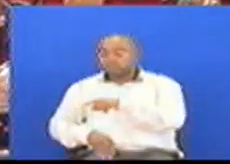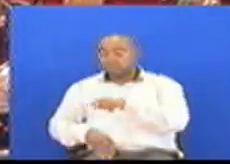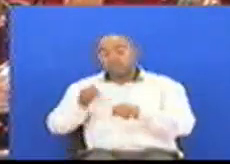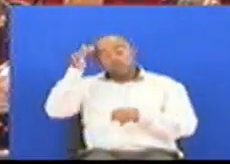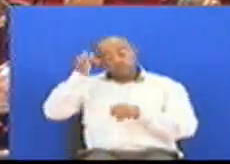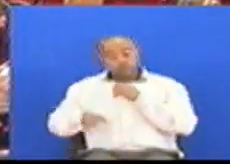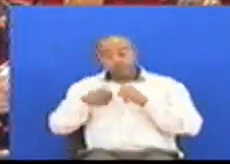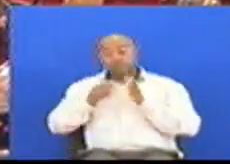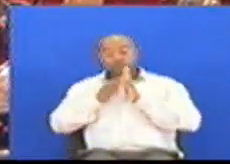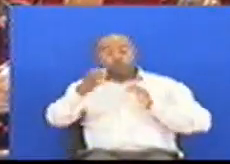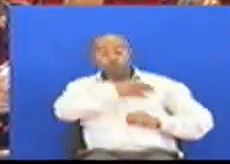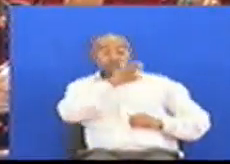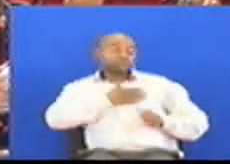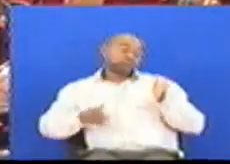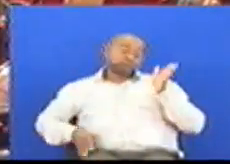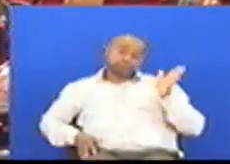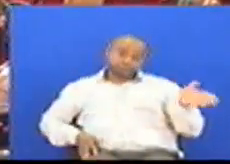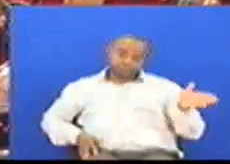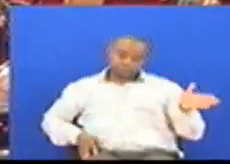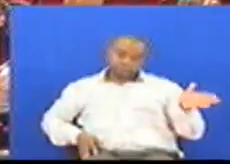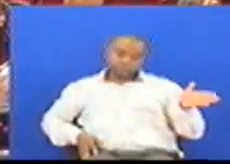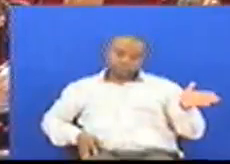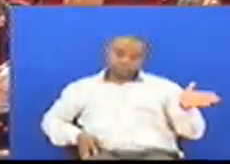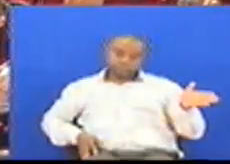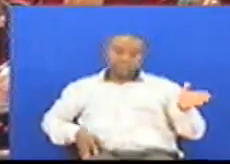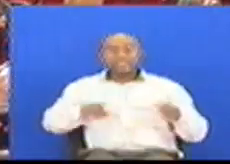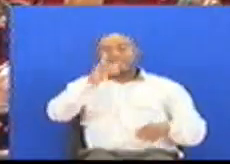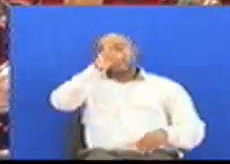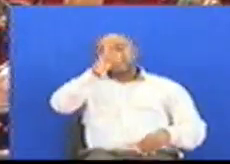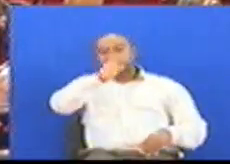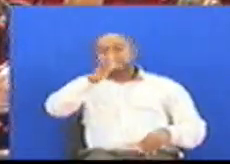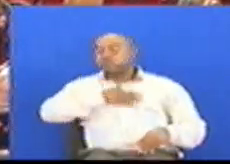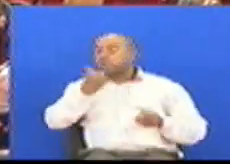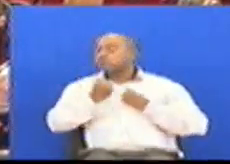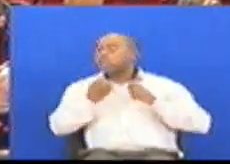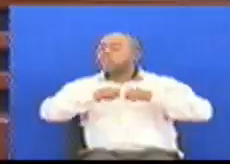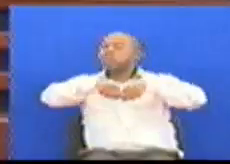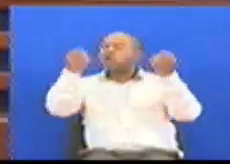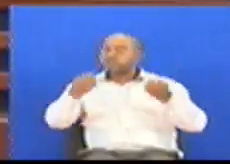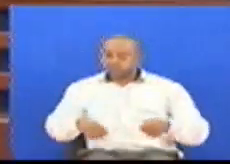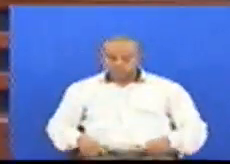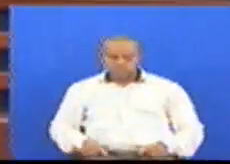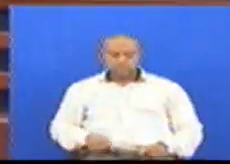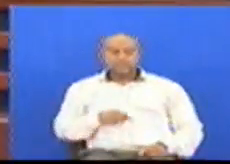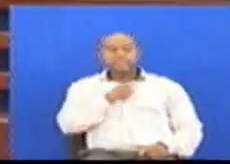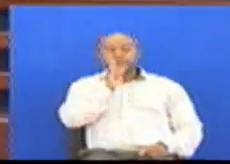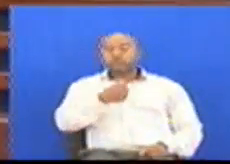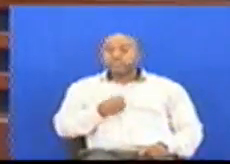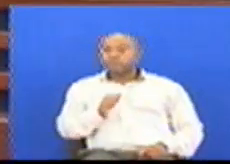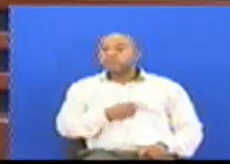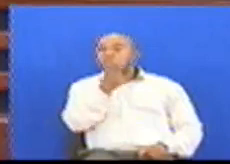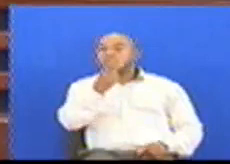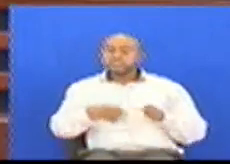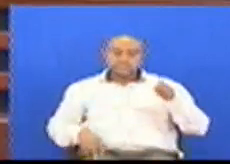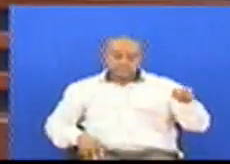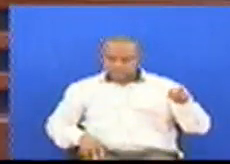kushukuru mheshimiwa Jafu, DC wangu gari lake ni bovu mno. Hapa umemkumbuka kuna milioni 220, gari hili